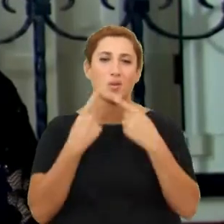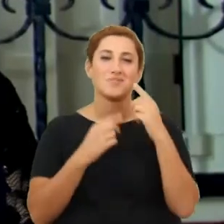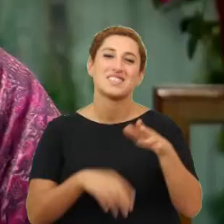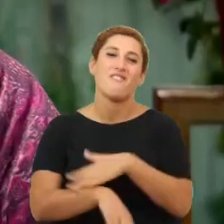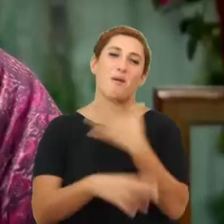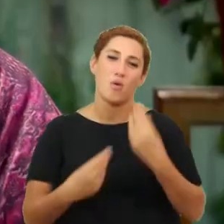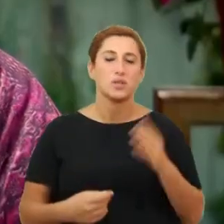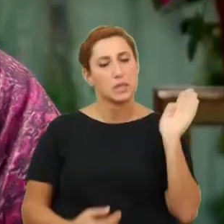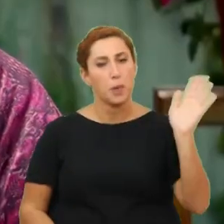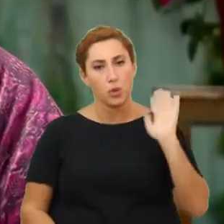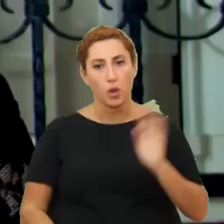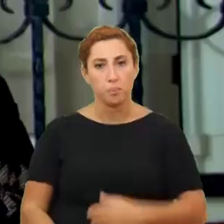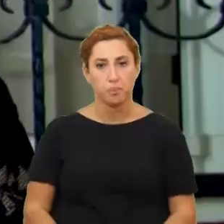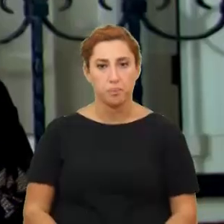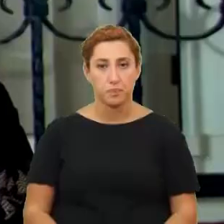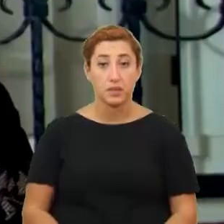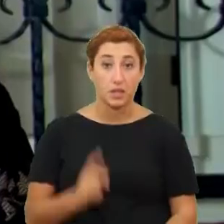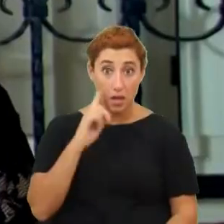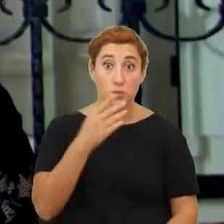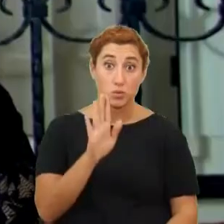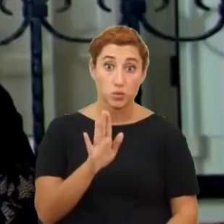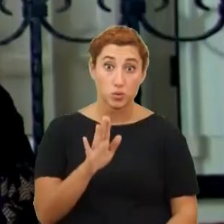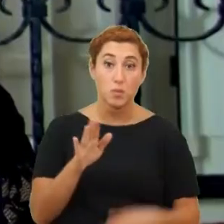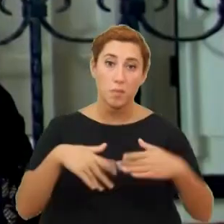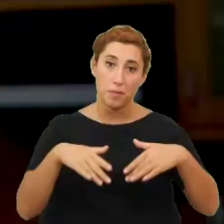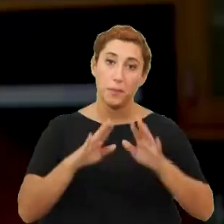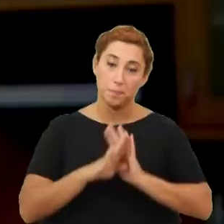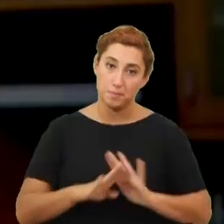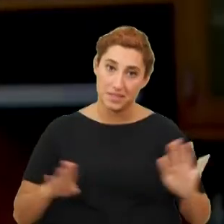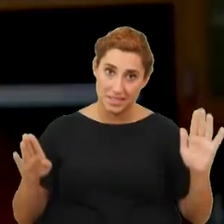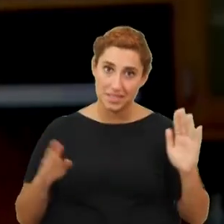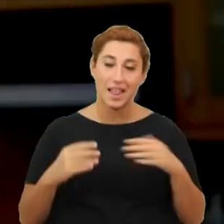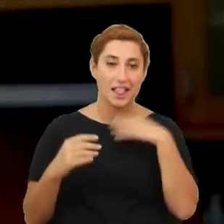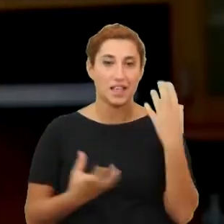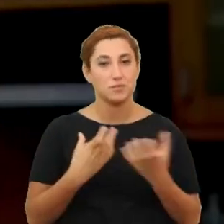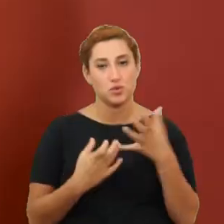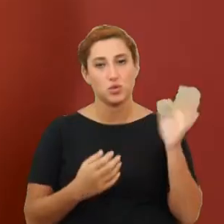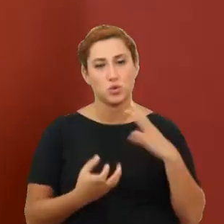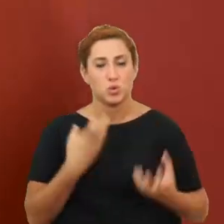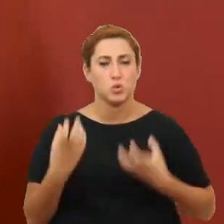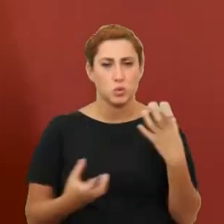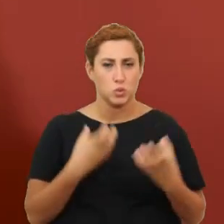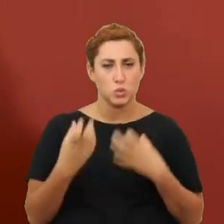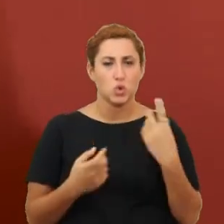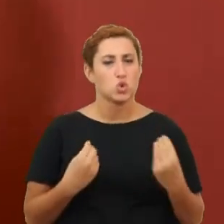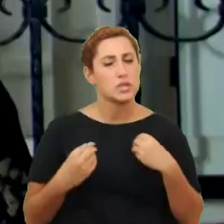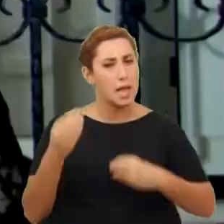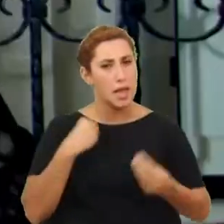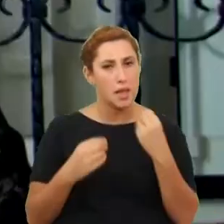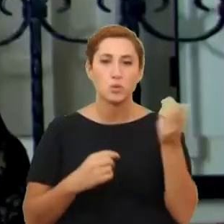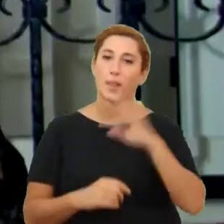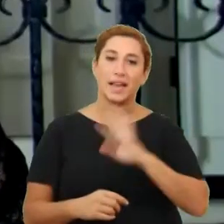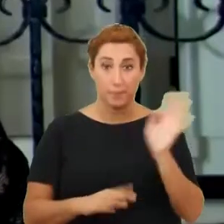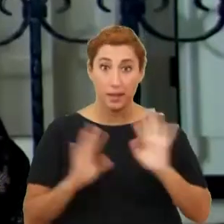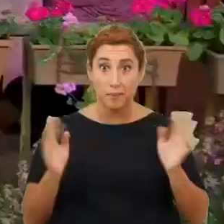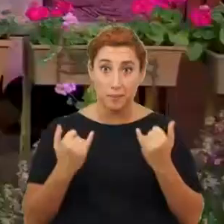sevap olsun. Gidelim gidelim. Yalnız dur. Barbekü bitsin. Etler pişsin şöyle cazır cazır cazır. Onu güzel giyelim hapırım, ondan